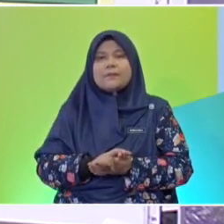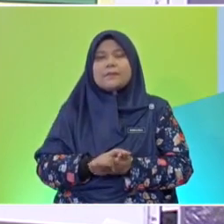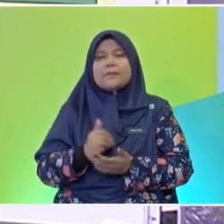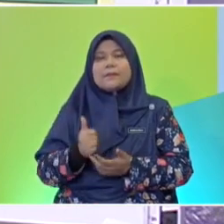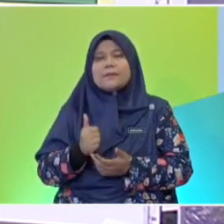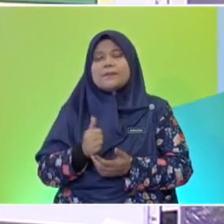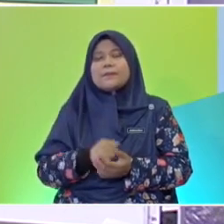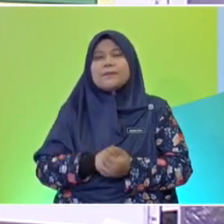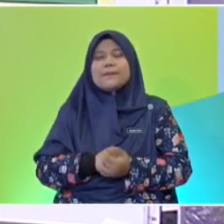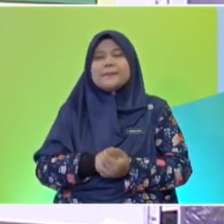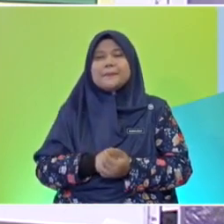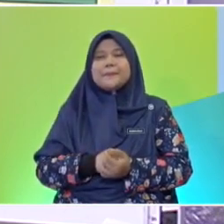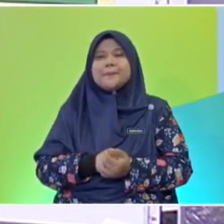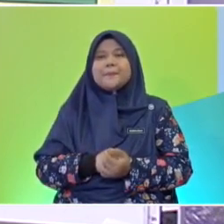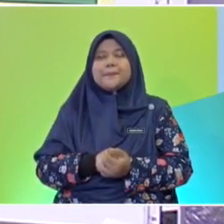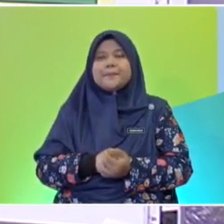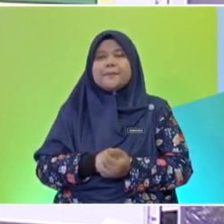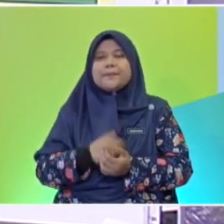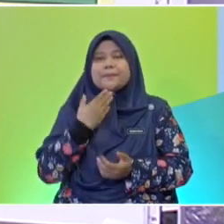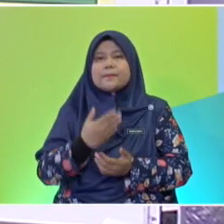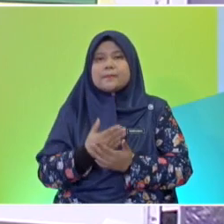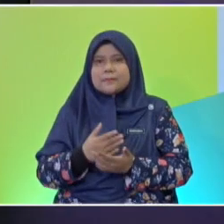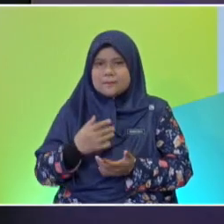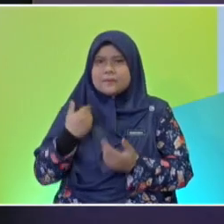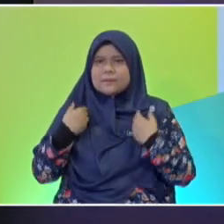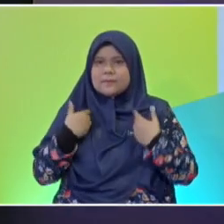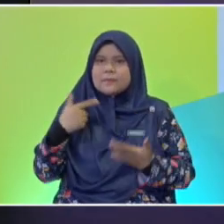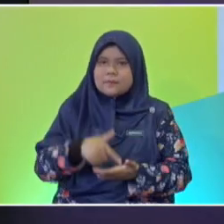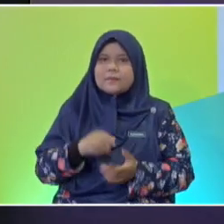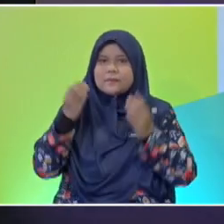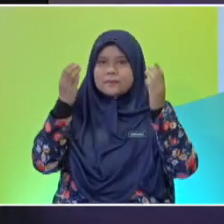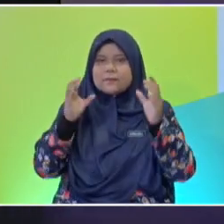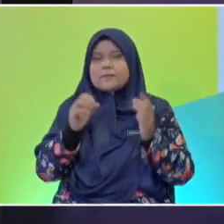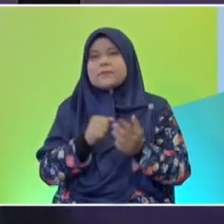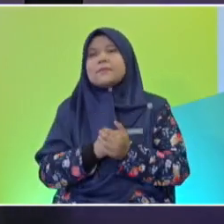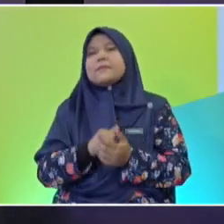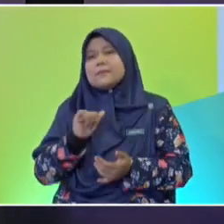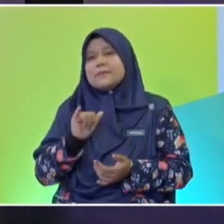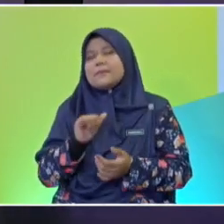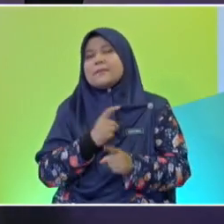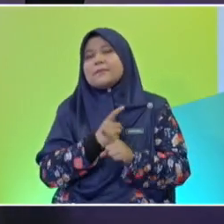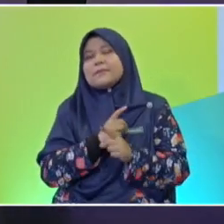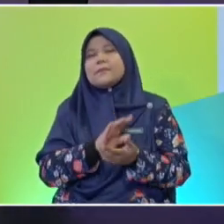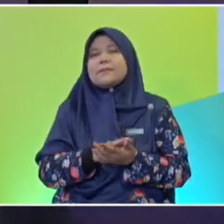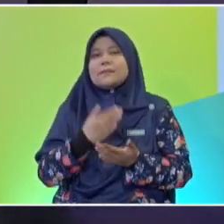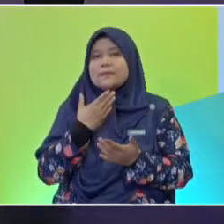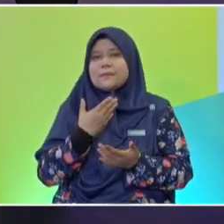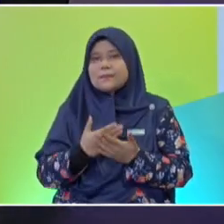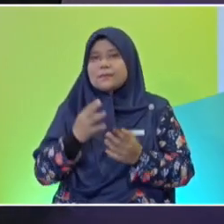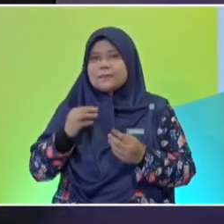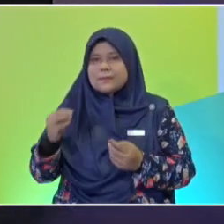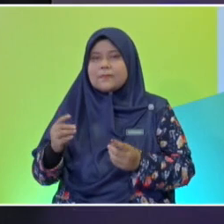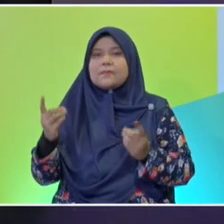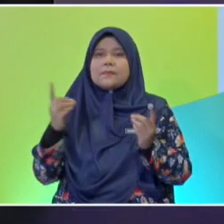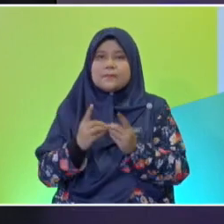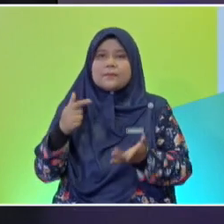oke baiklah tapi bukan ini saja kan lepasnya adalah jangan kemana-mana kembali